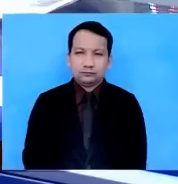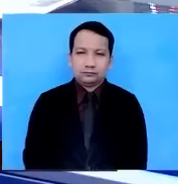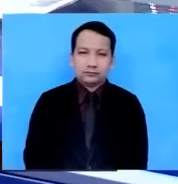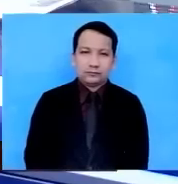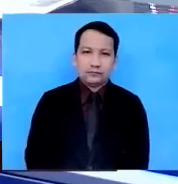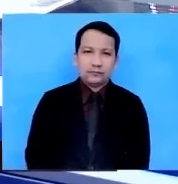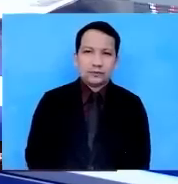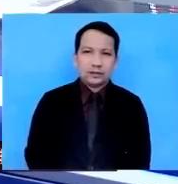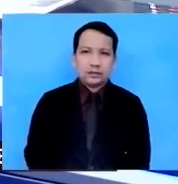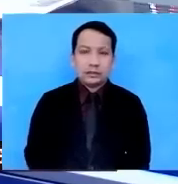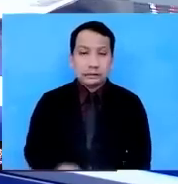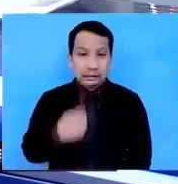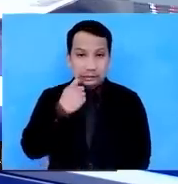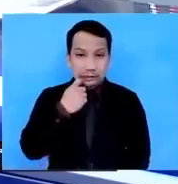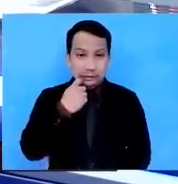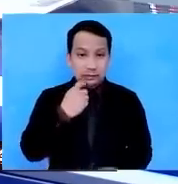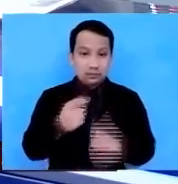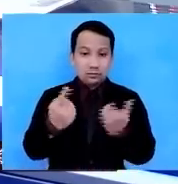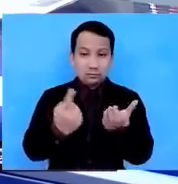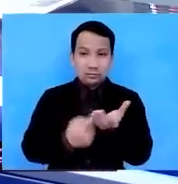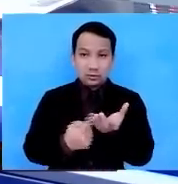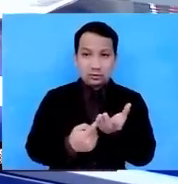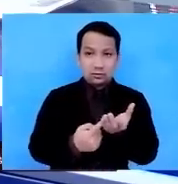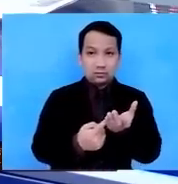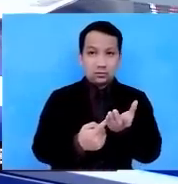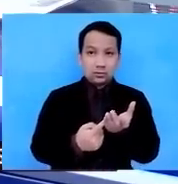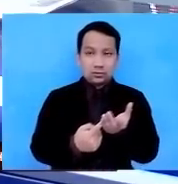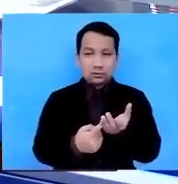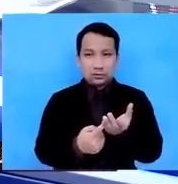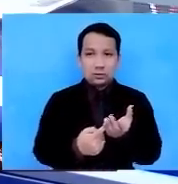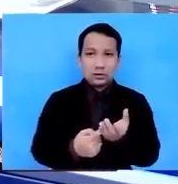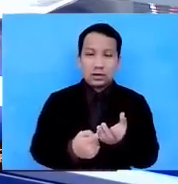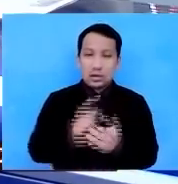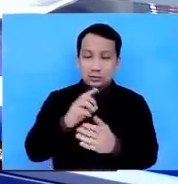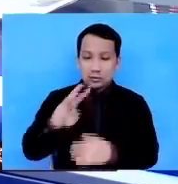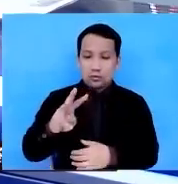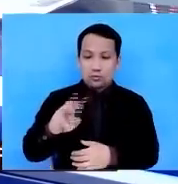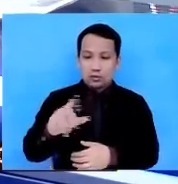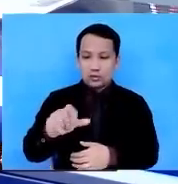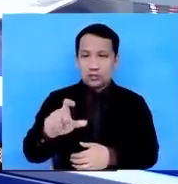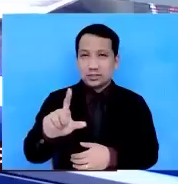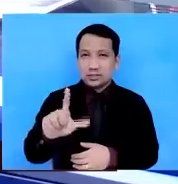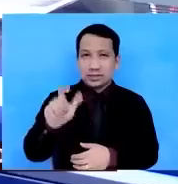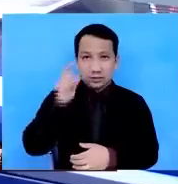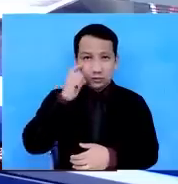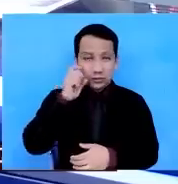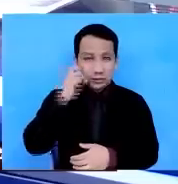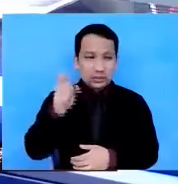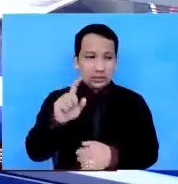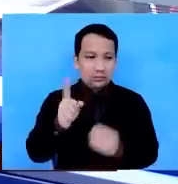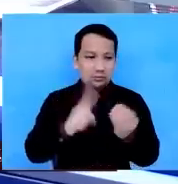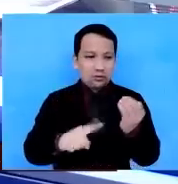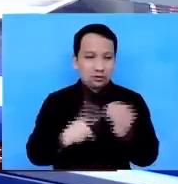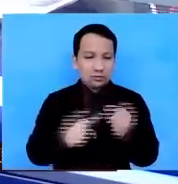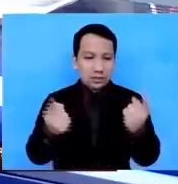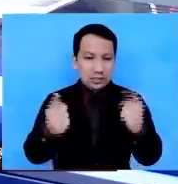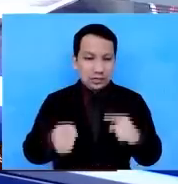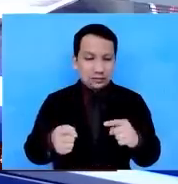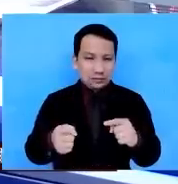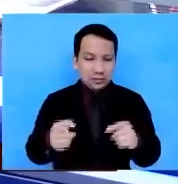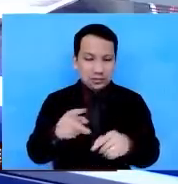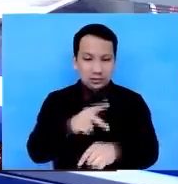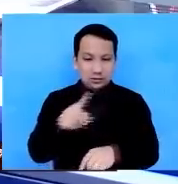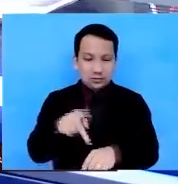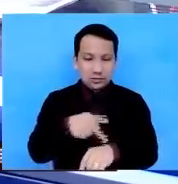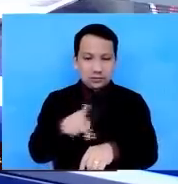Masinsinang nag-usap ngayong araw sina Pangulong Bongbong Marcos sa Chinese Ambassador Huang Xilian kasunod ng panglilaser ng Chinese Coast Guard sa Philippine Coast Guard